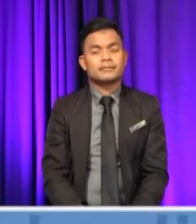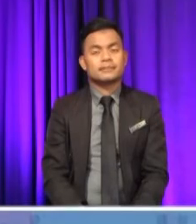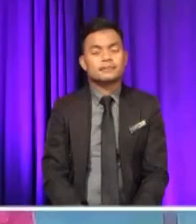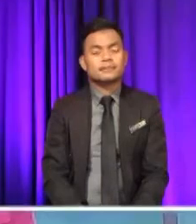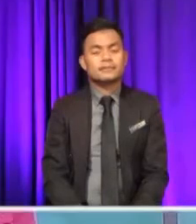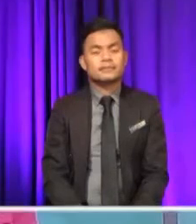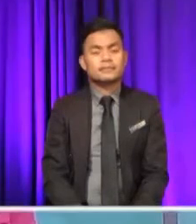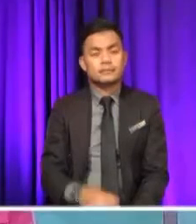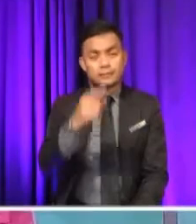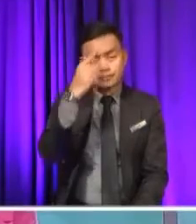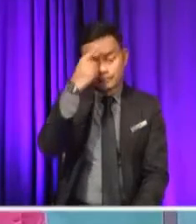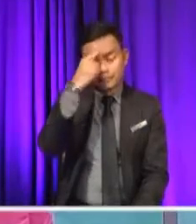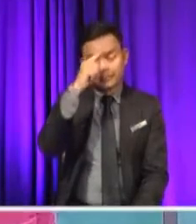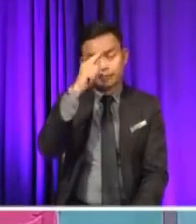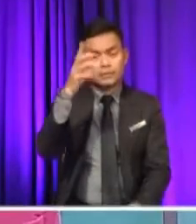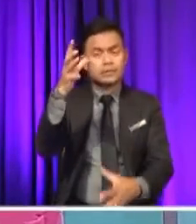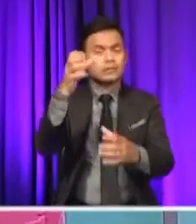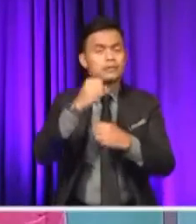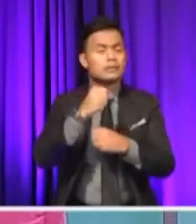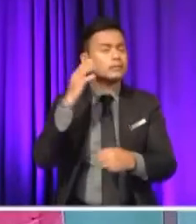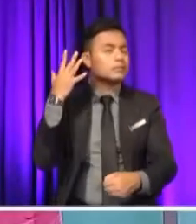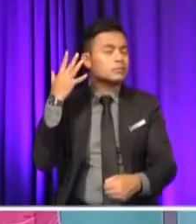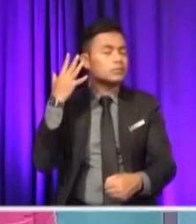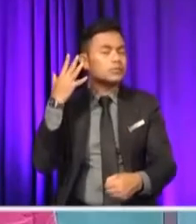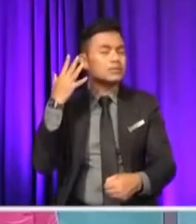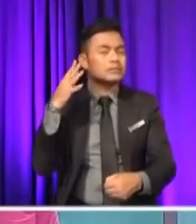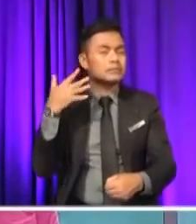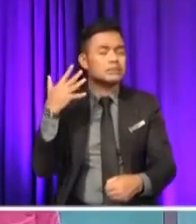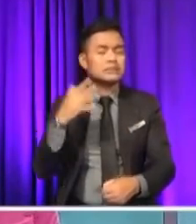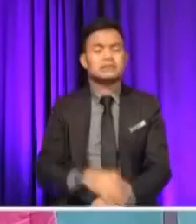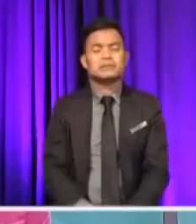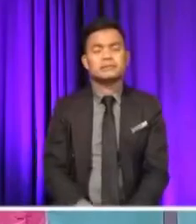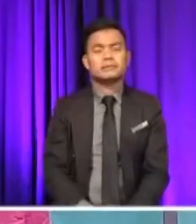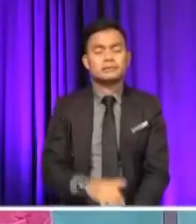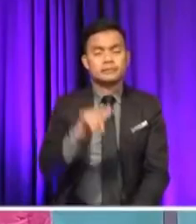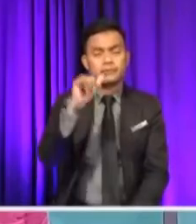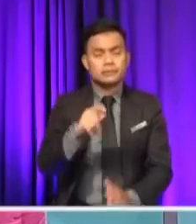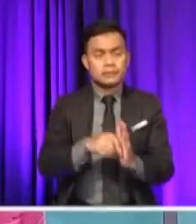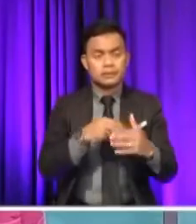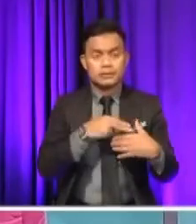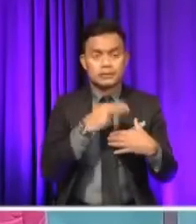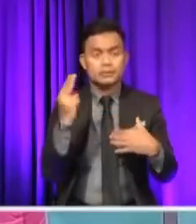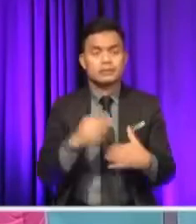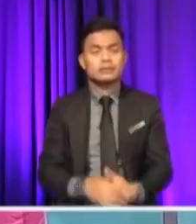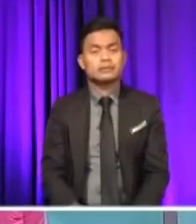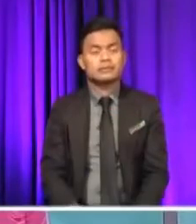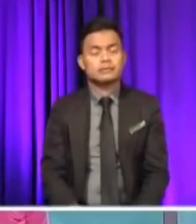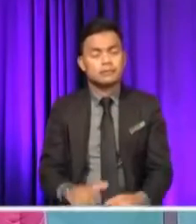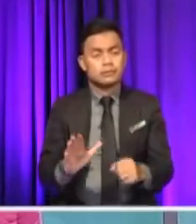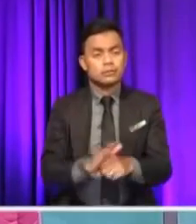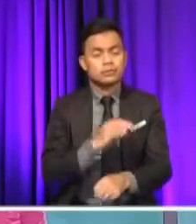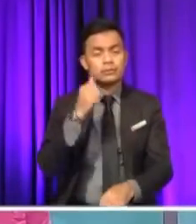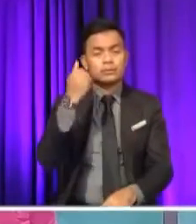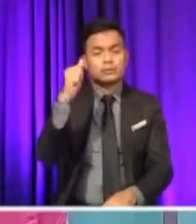dia adalah untuk menyerap bunyi bising yang terhasil daripada udara termampat tadi. Okey, cukup 10 cikgu Okey,